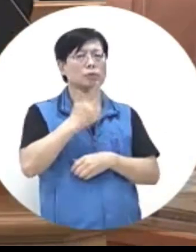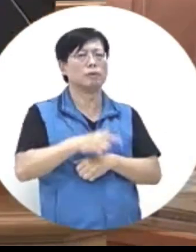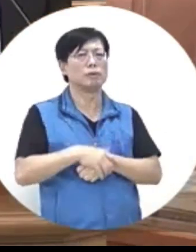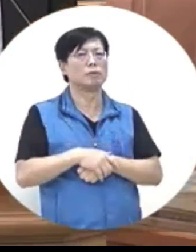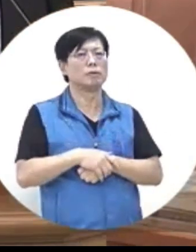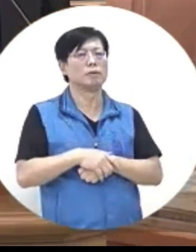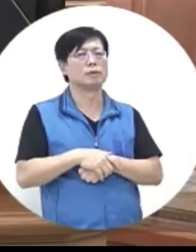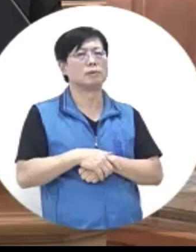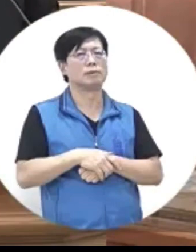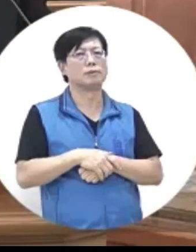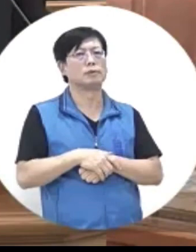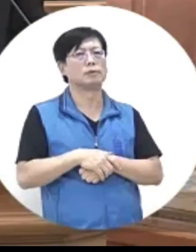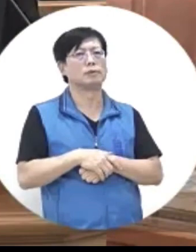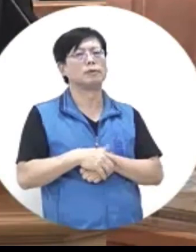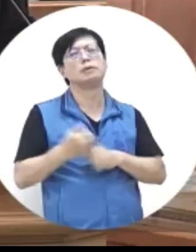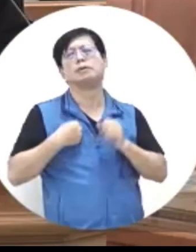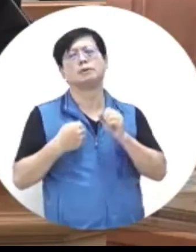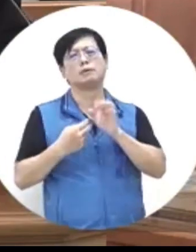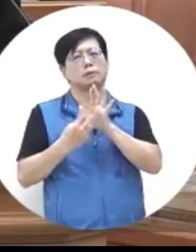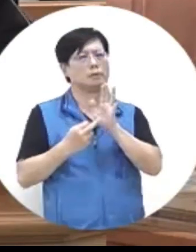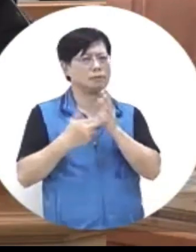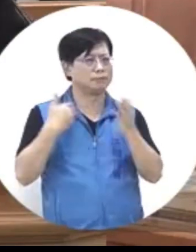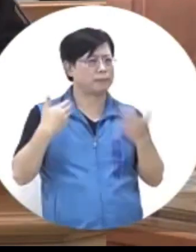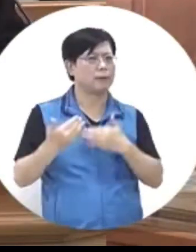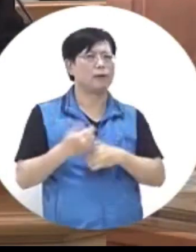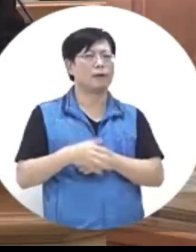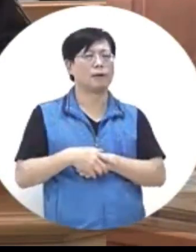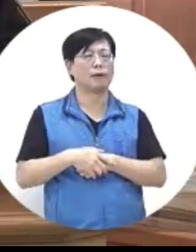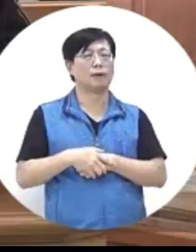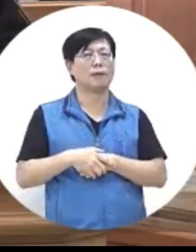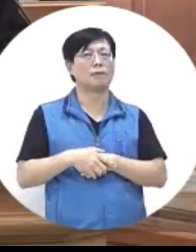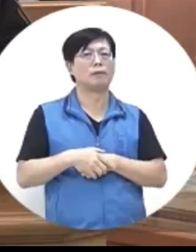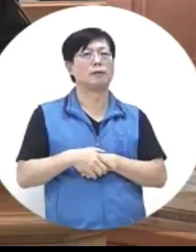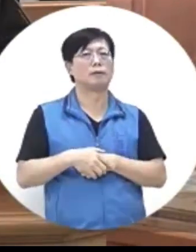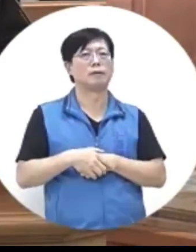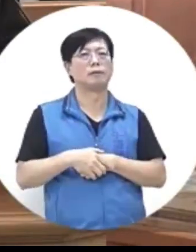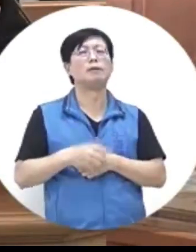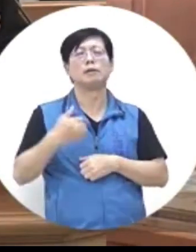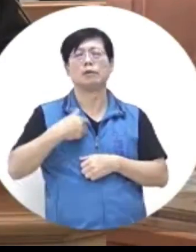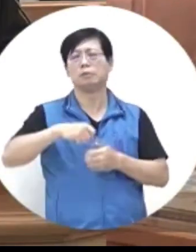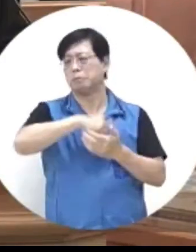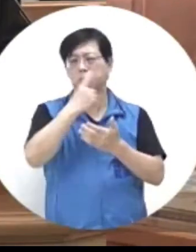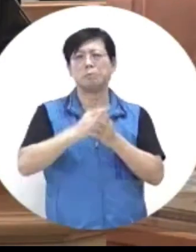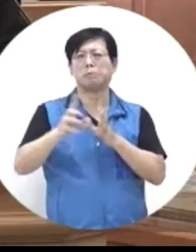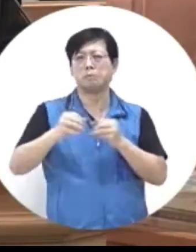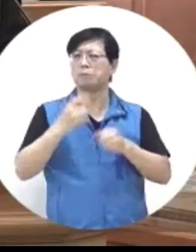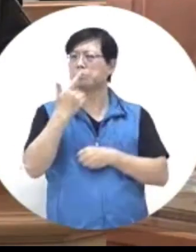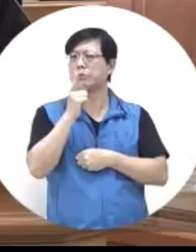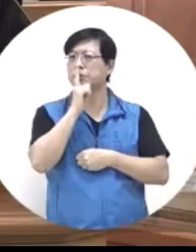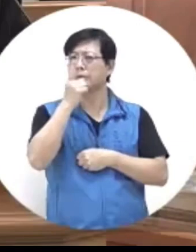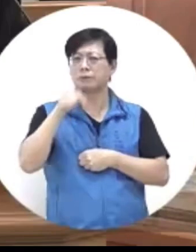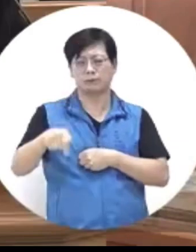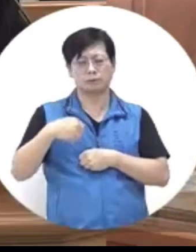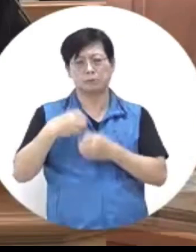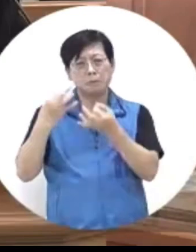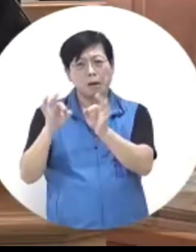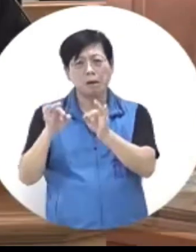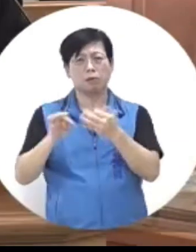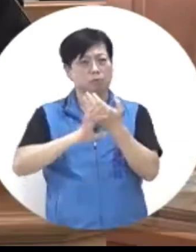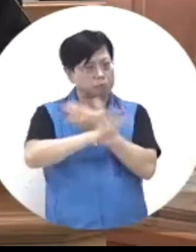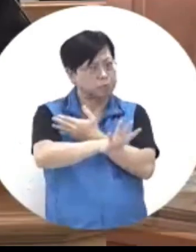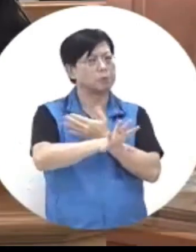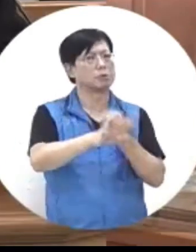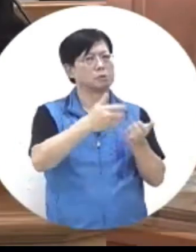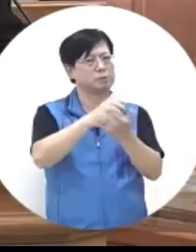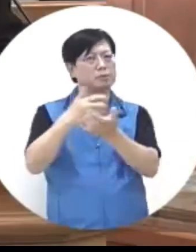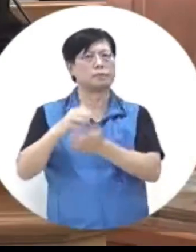们已经讲的， 他已经讲得很清楚了嘛。 你会给他吧，对不对？ 很多的资料不是只有这些资料，可能还有很多的